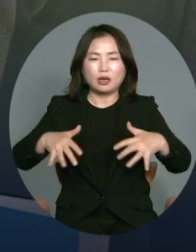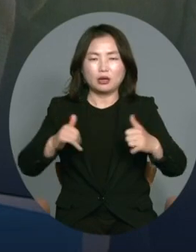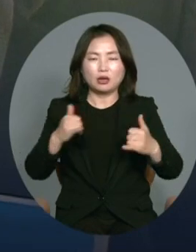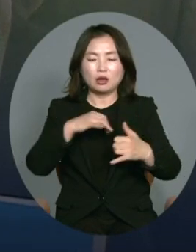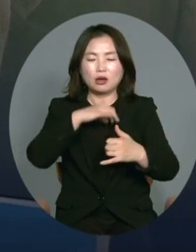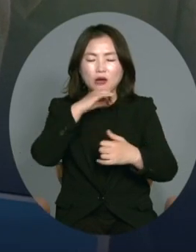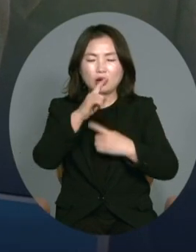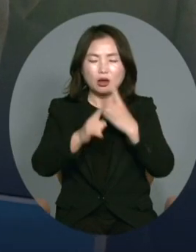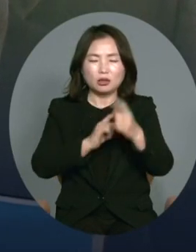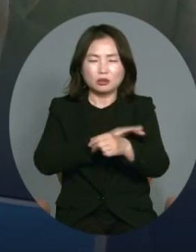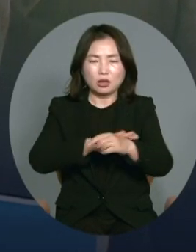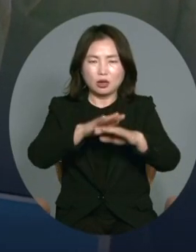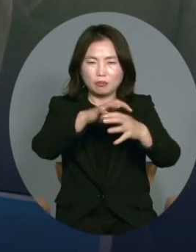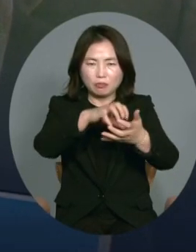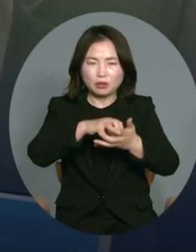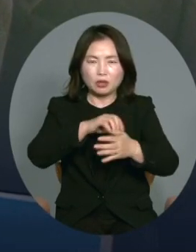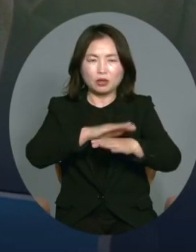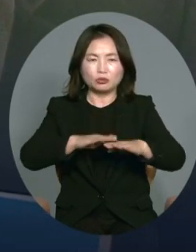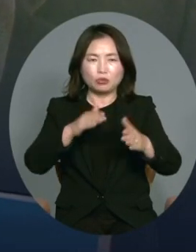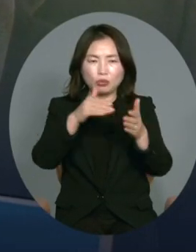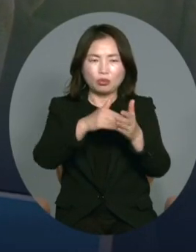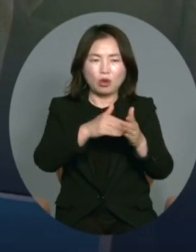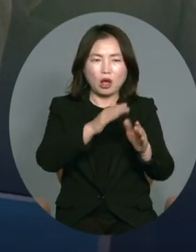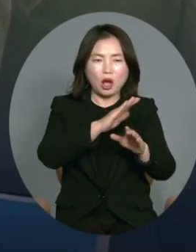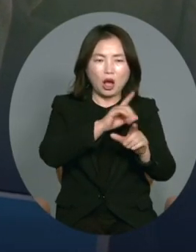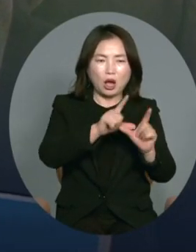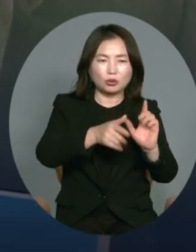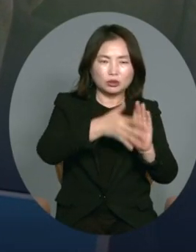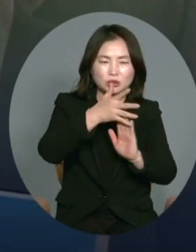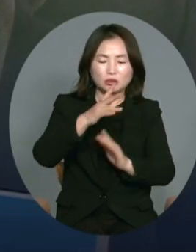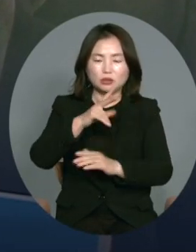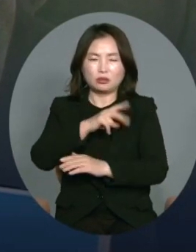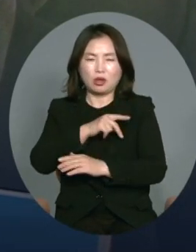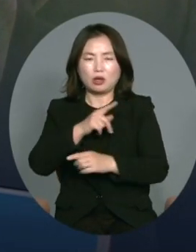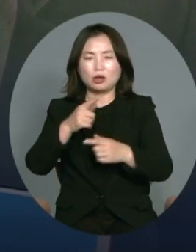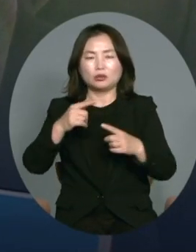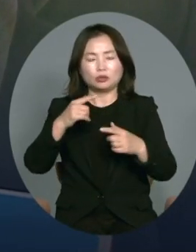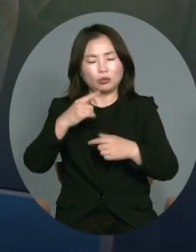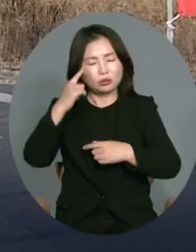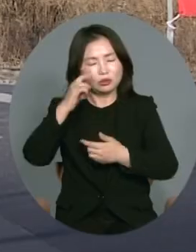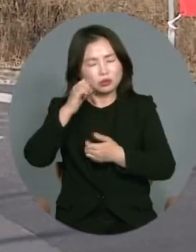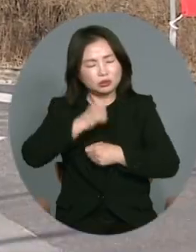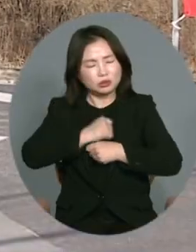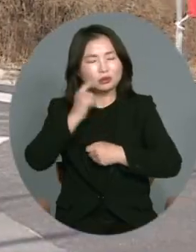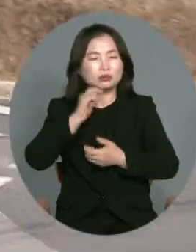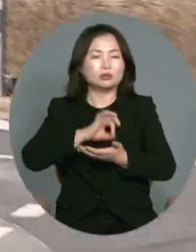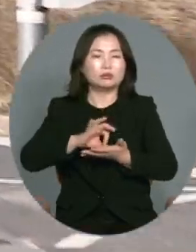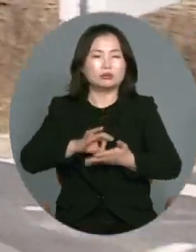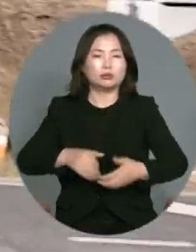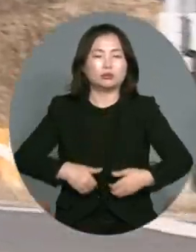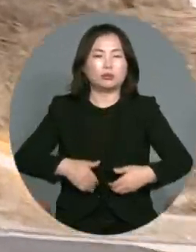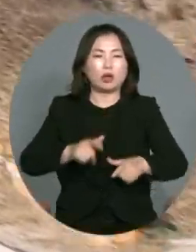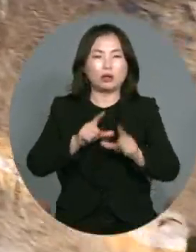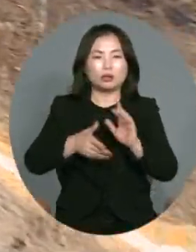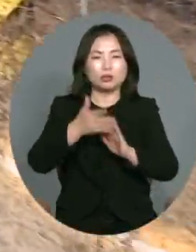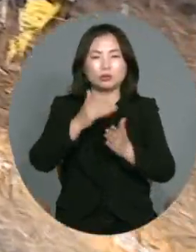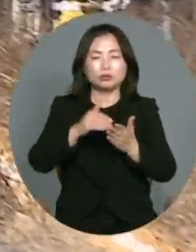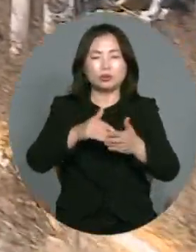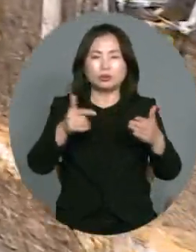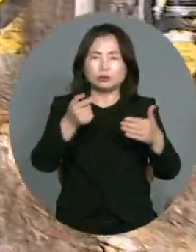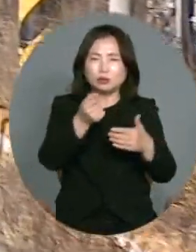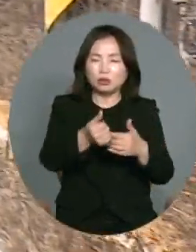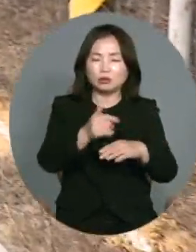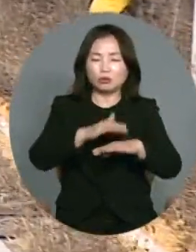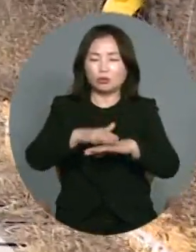목소리가 반영될 수 있도록 안동시와 안동시의회에서 좀 각별한 주의가 필요하다. 안동시는 이용객 수가